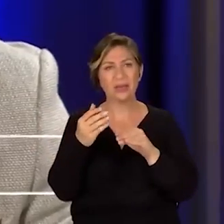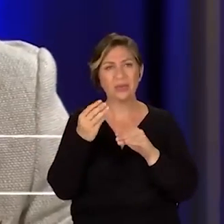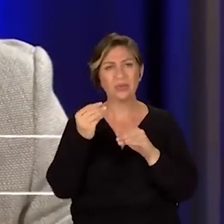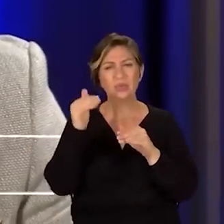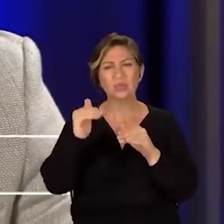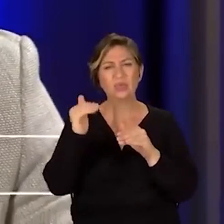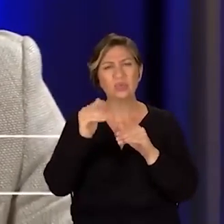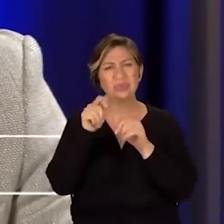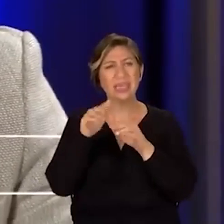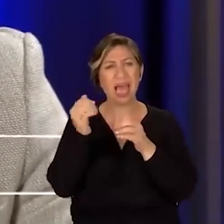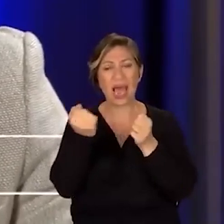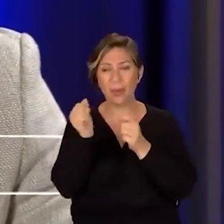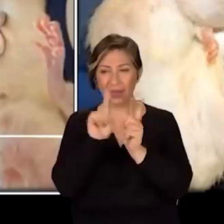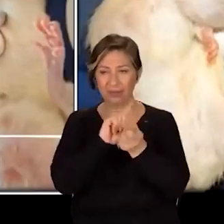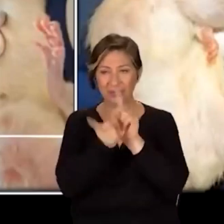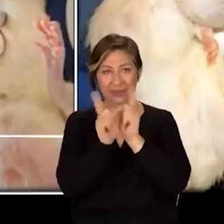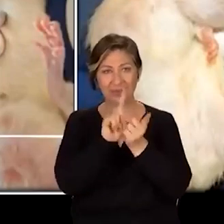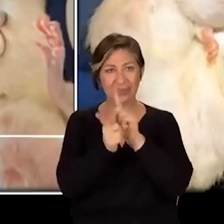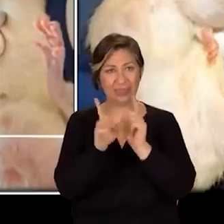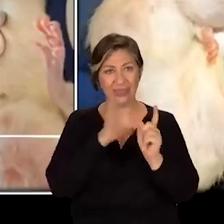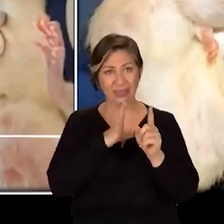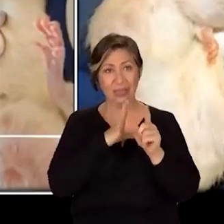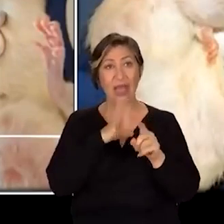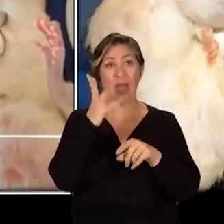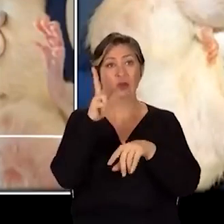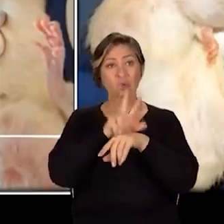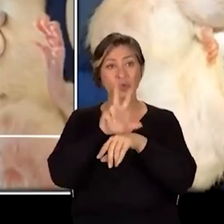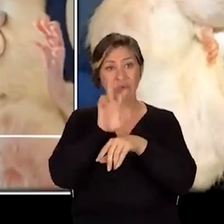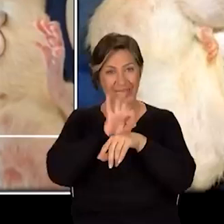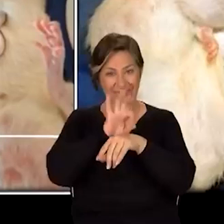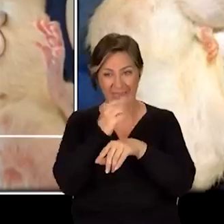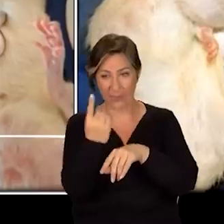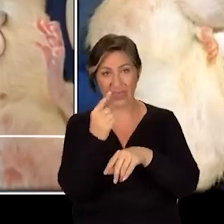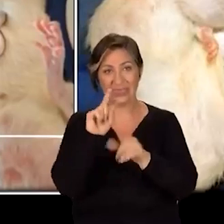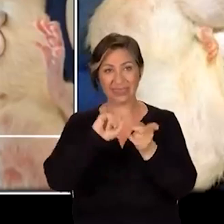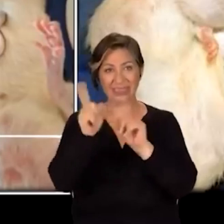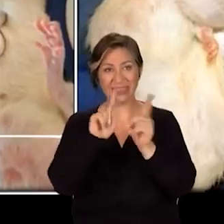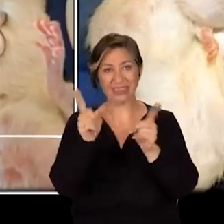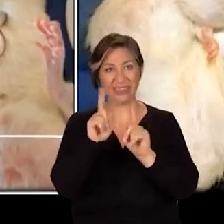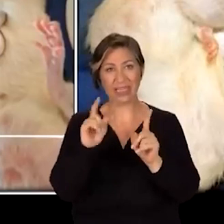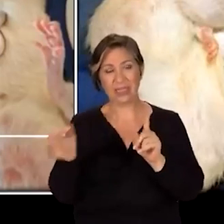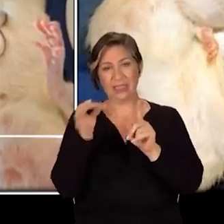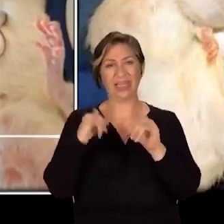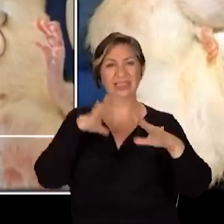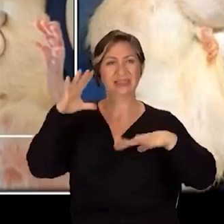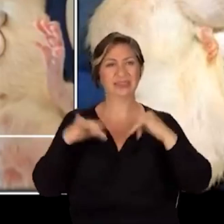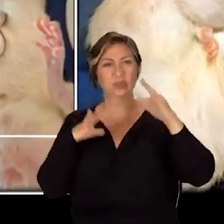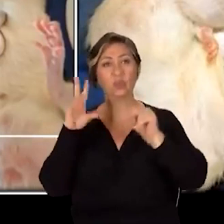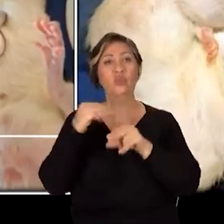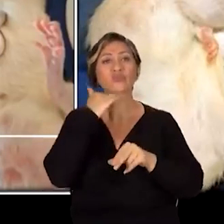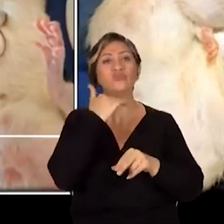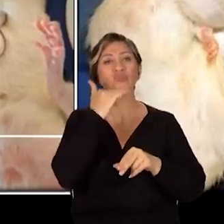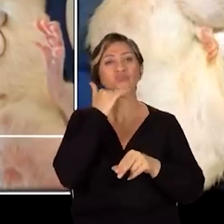ucuz bir sistem yaptı, araba sileceği yerleştirdik. Her 3 dakikada bu silecek, gidip geldi. Fiziksel olarak rahatsızlık. Rahatsızlık verdik.